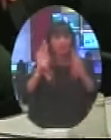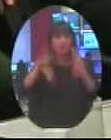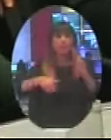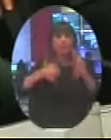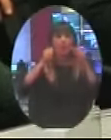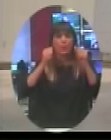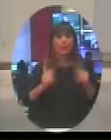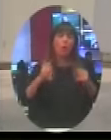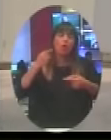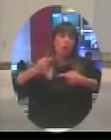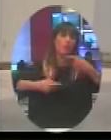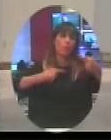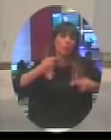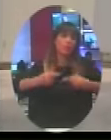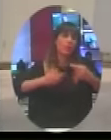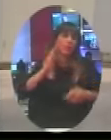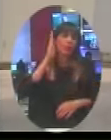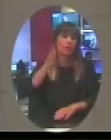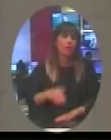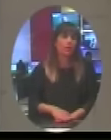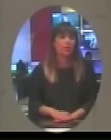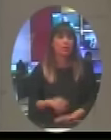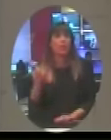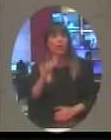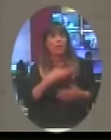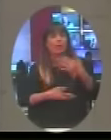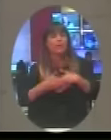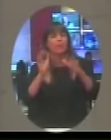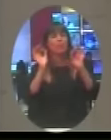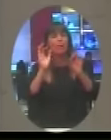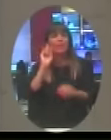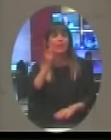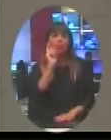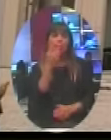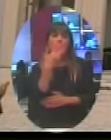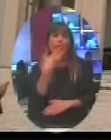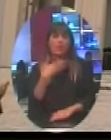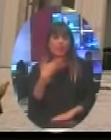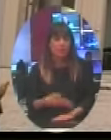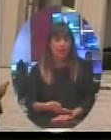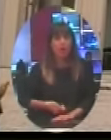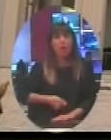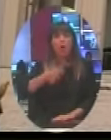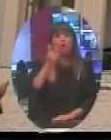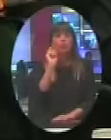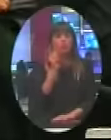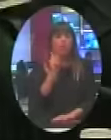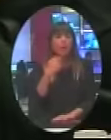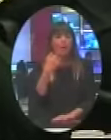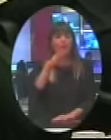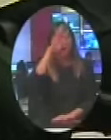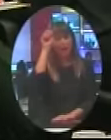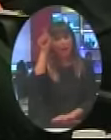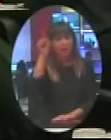כמה שנים טובות. ליברמן התייחס בעיקר לאיומים על מדינת ישראל, ובראש האיומים האלו הציב את איראן. ראינו